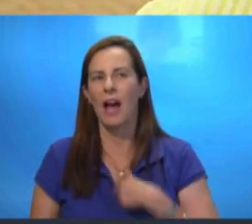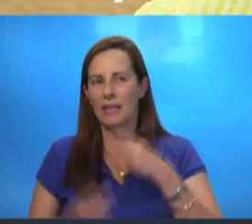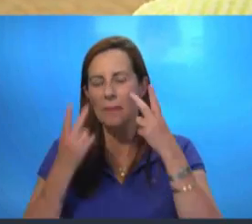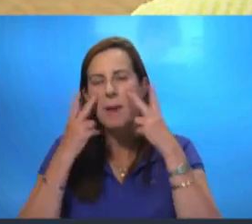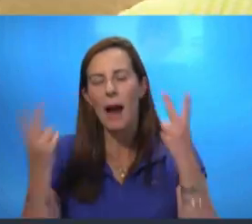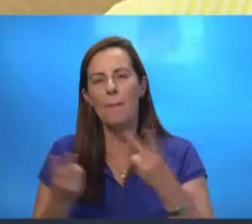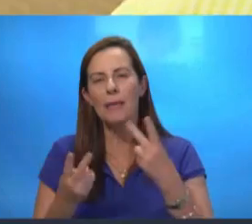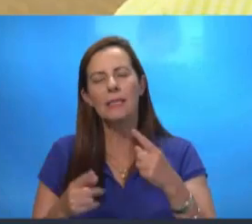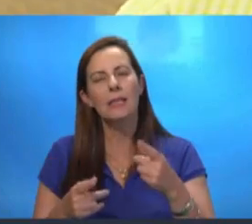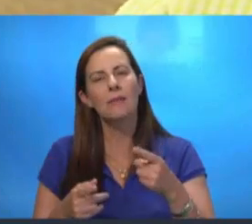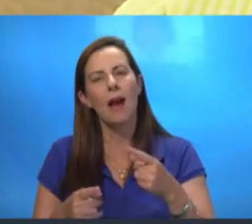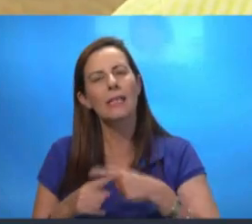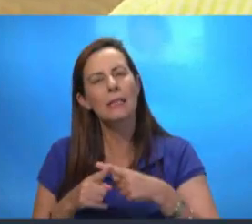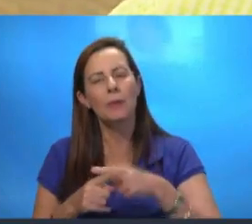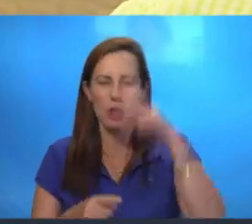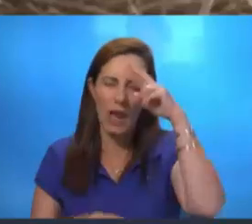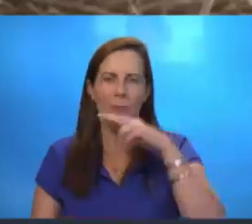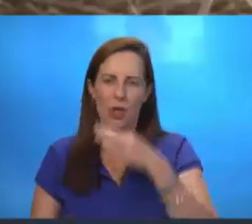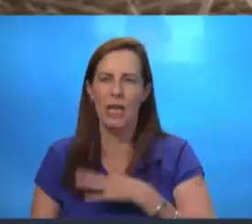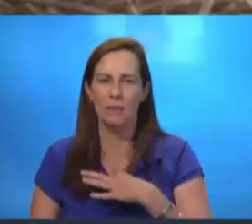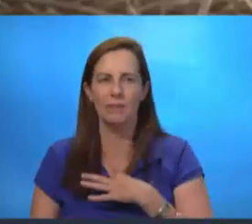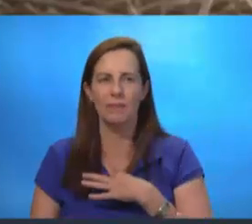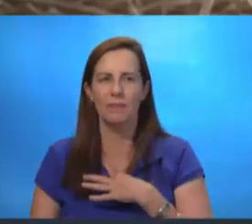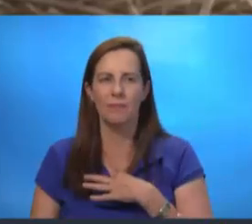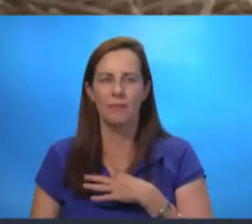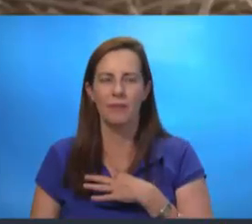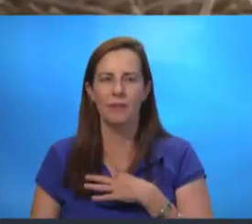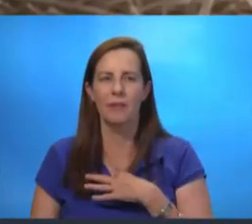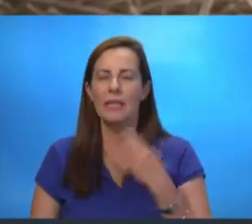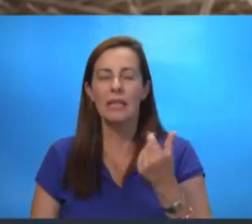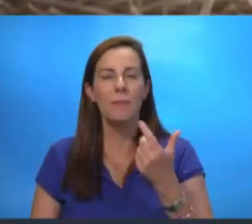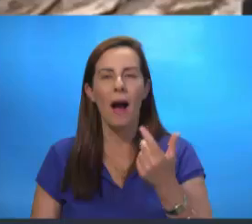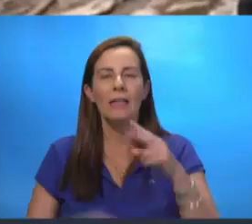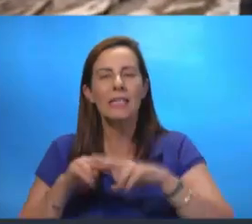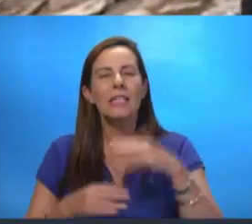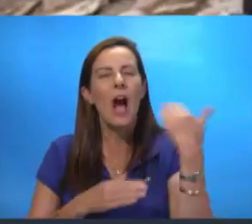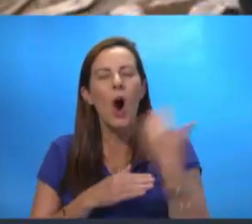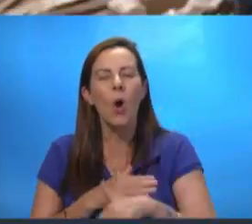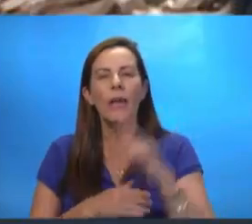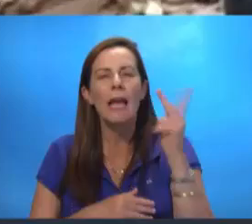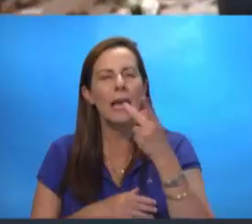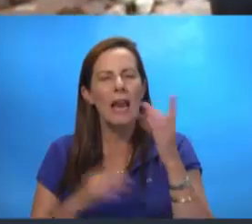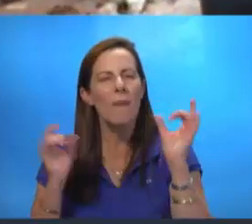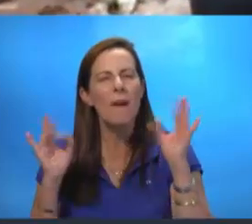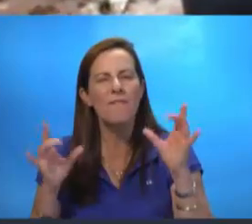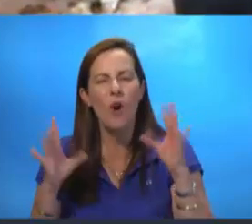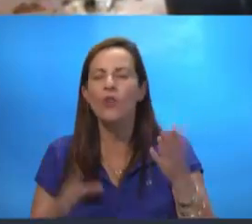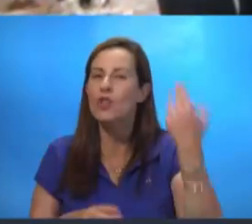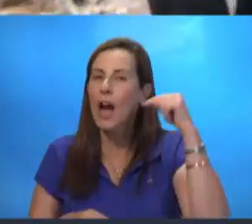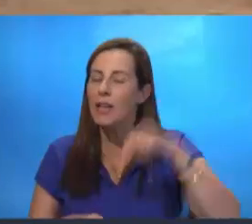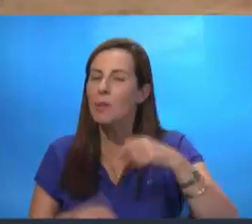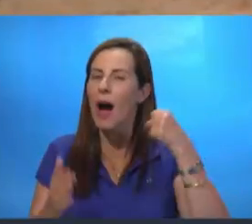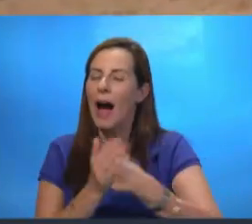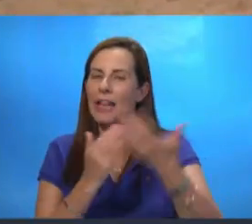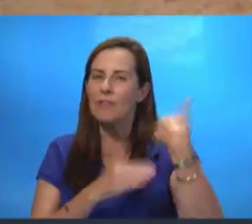אני מחפשת את העקבות של אבא שלי. זה כמעט השריד האחרון לקהילה מפוארת שהייתה פה עד לפני